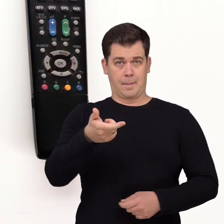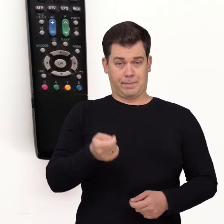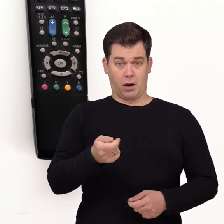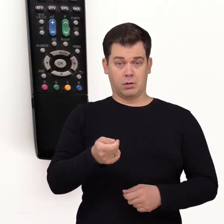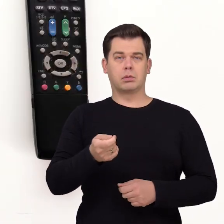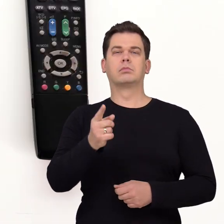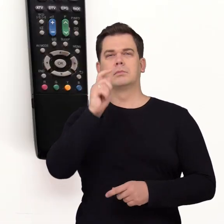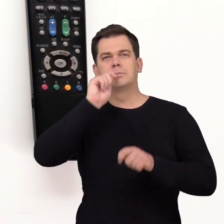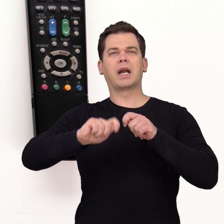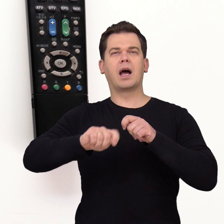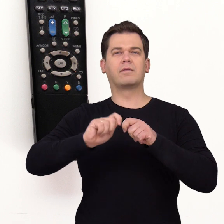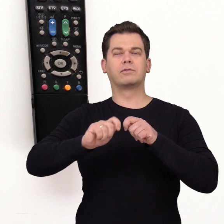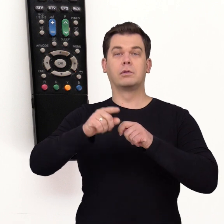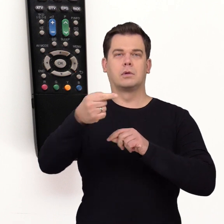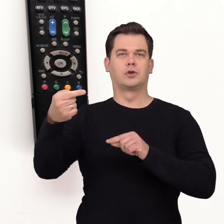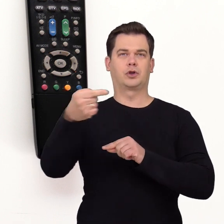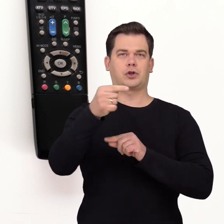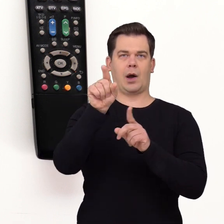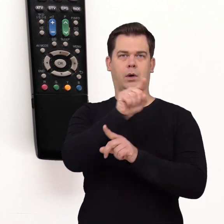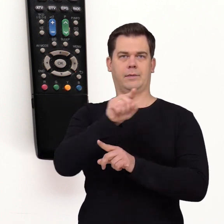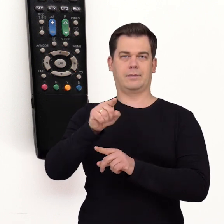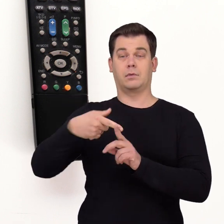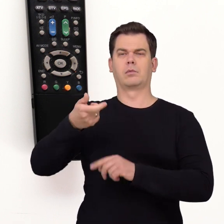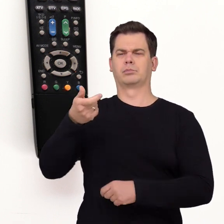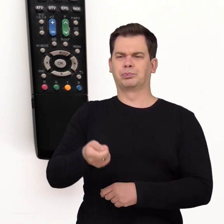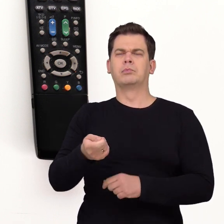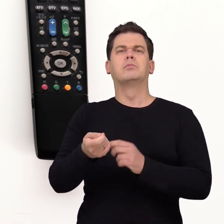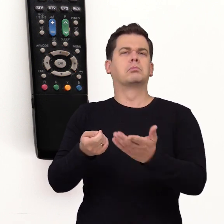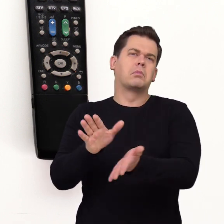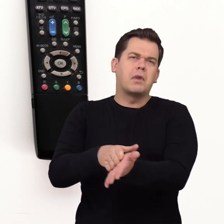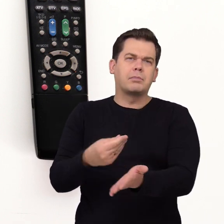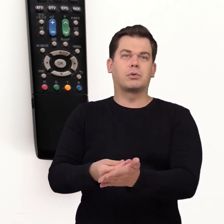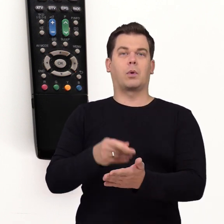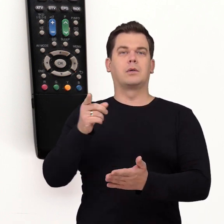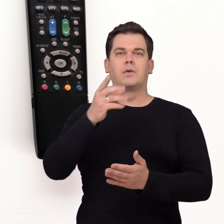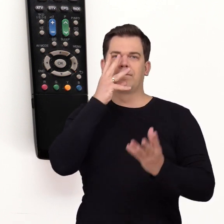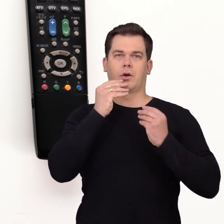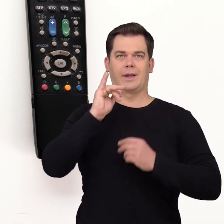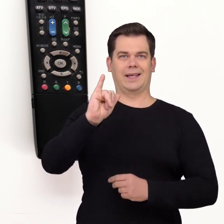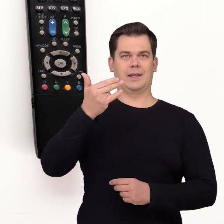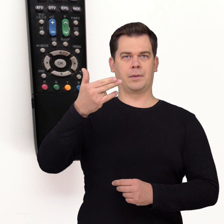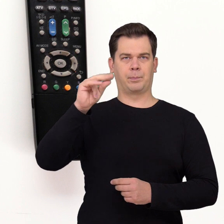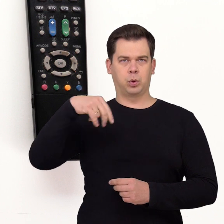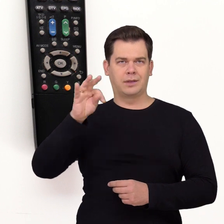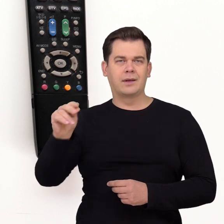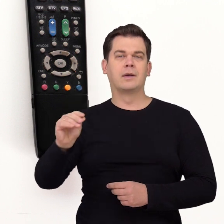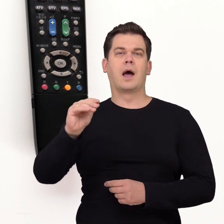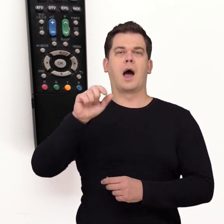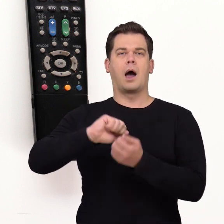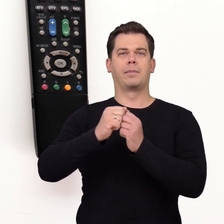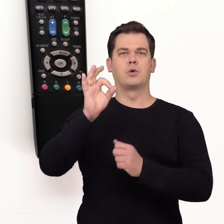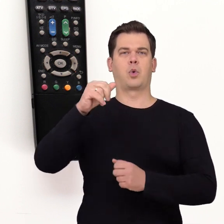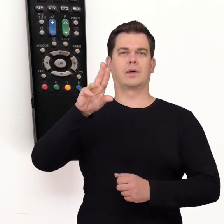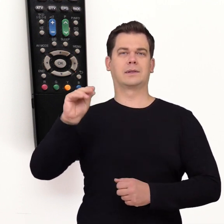od telewizora znajdź przycisk, który odpowiada za przełączanie źródła sygnału. Może być on opisany jako Input lub Source,